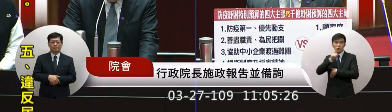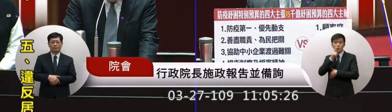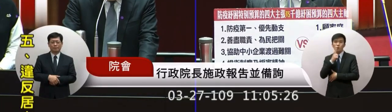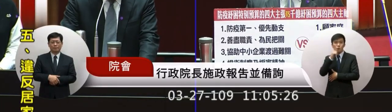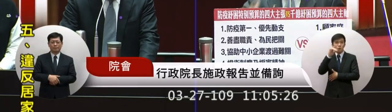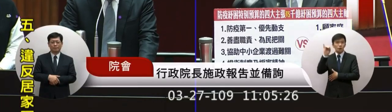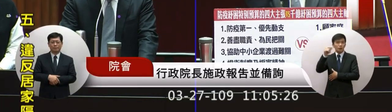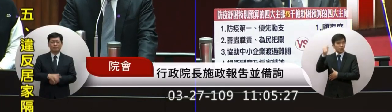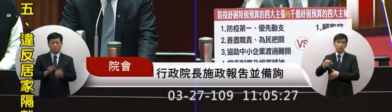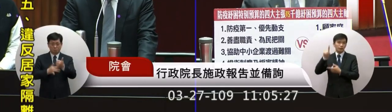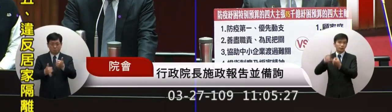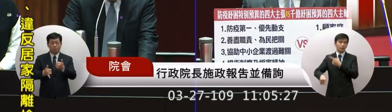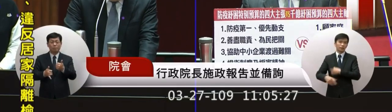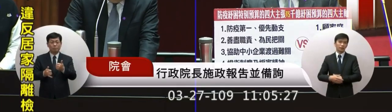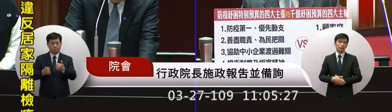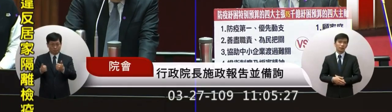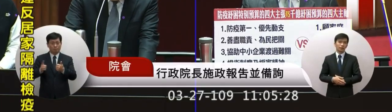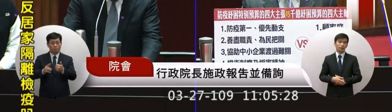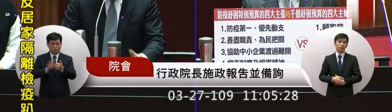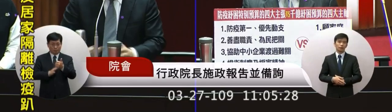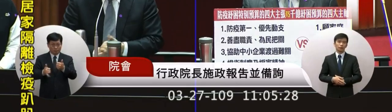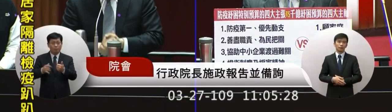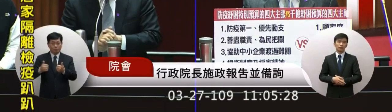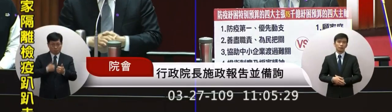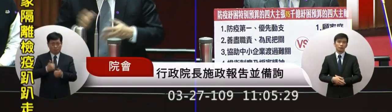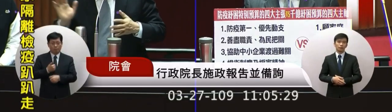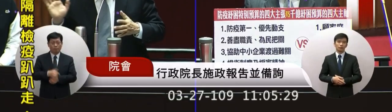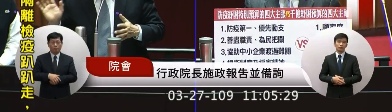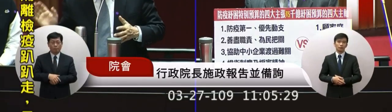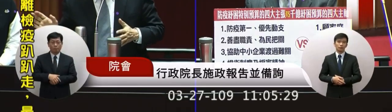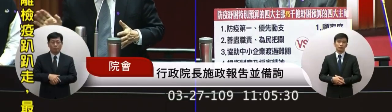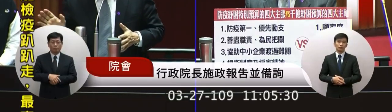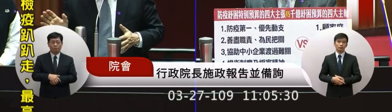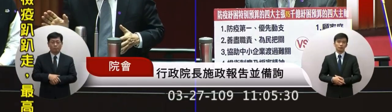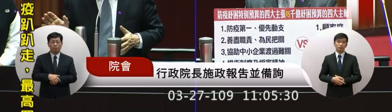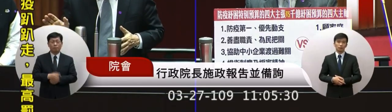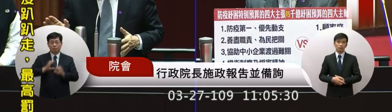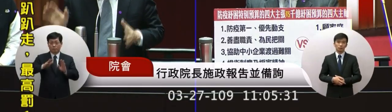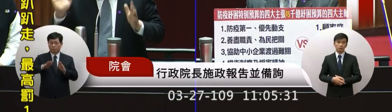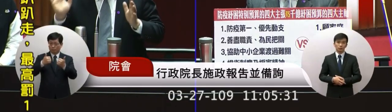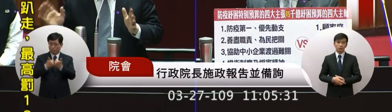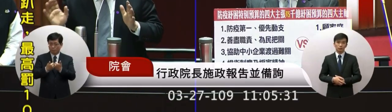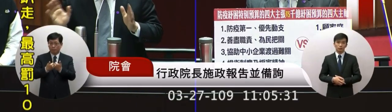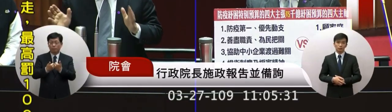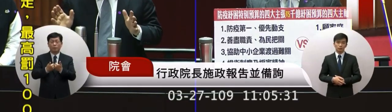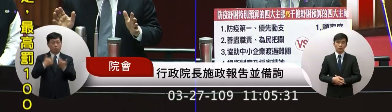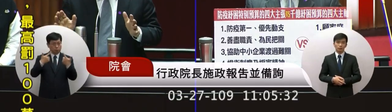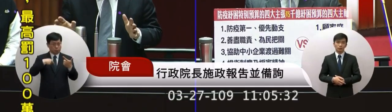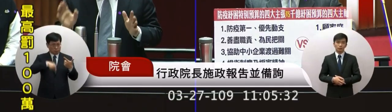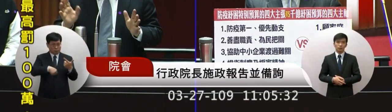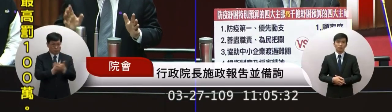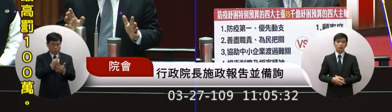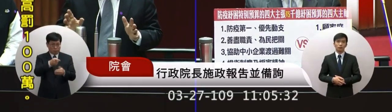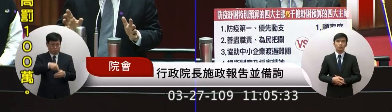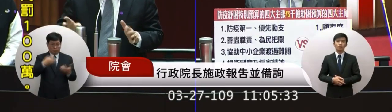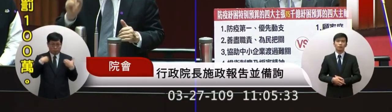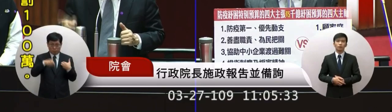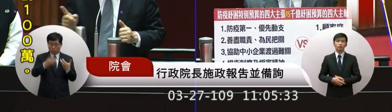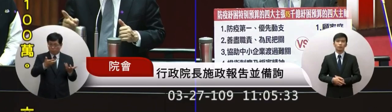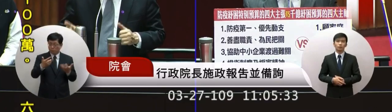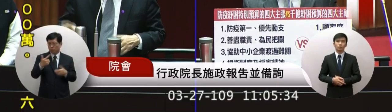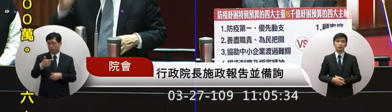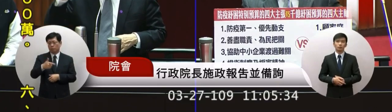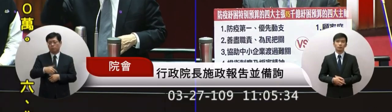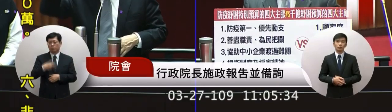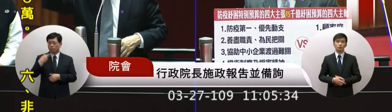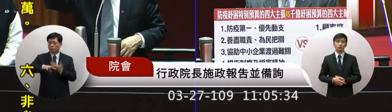啦。 委、啊、员、哦，其实哦，国安会不止这个功能的，你也唔知啊。包